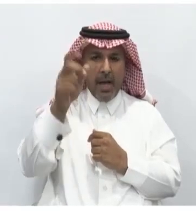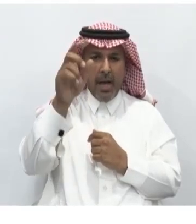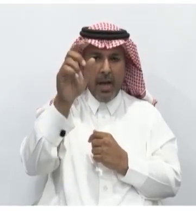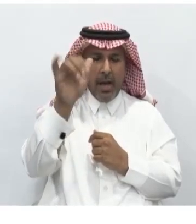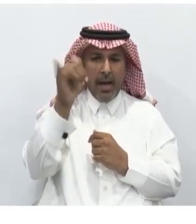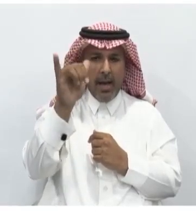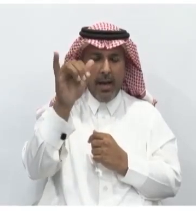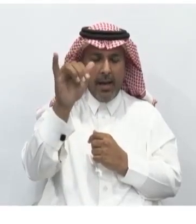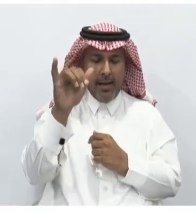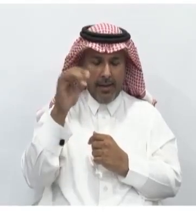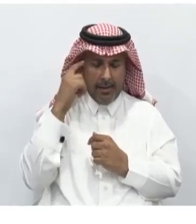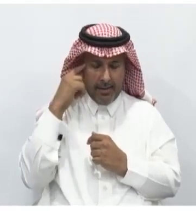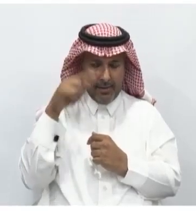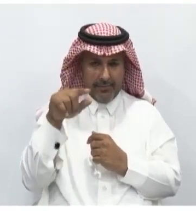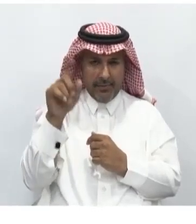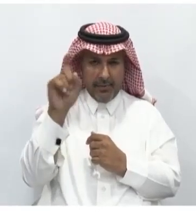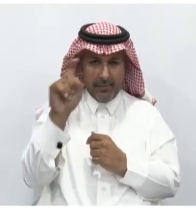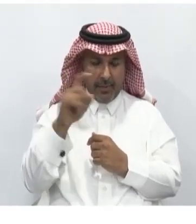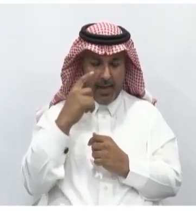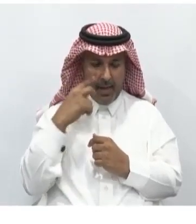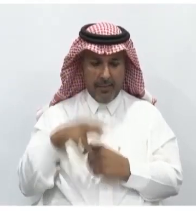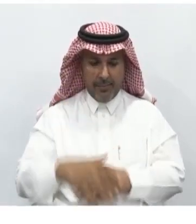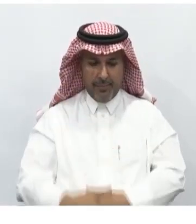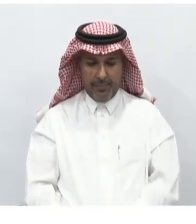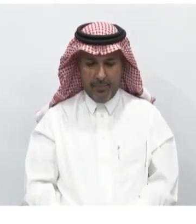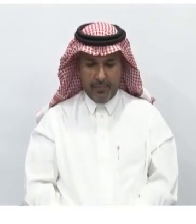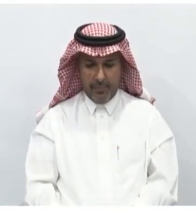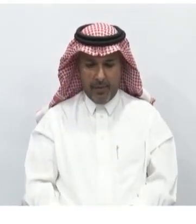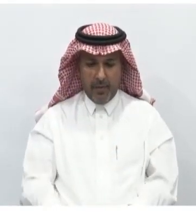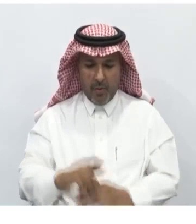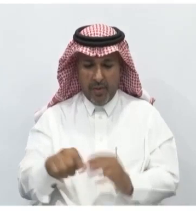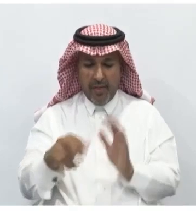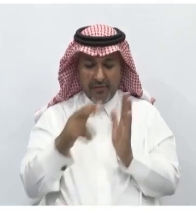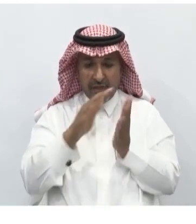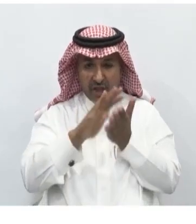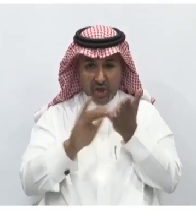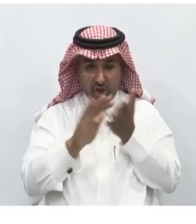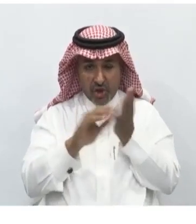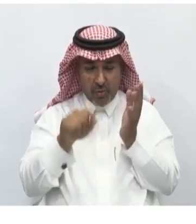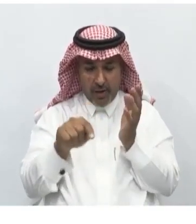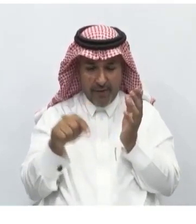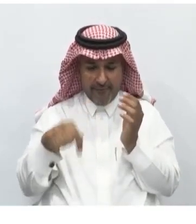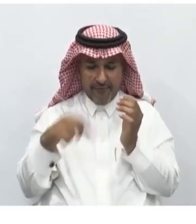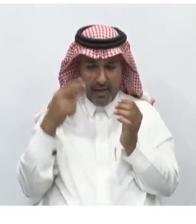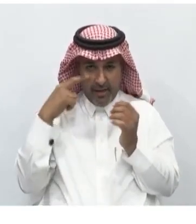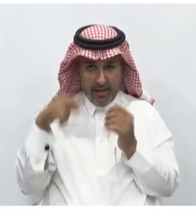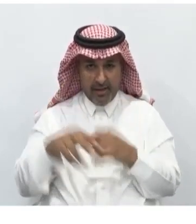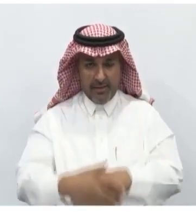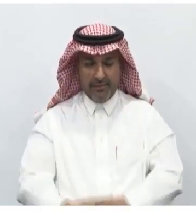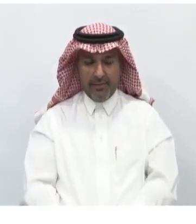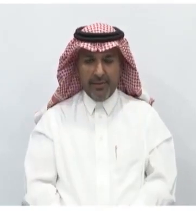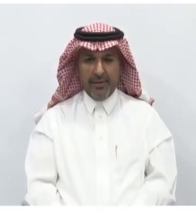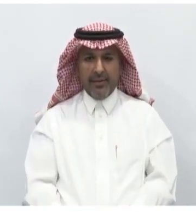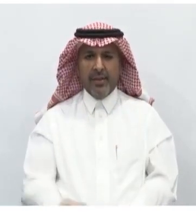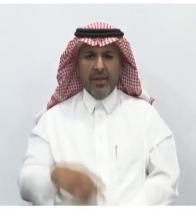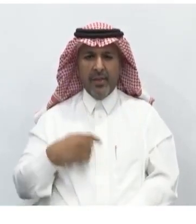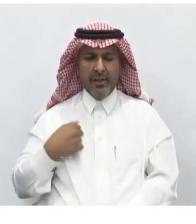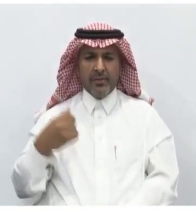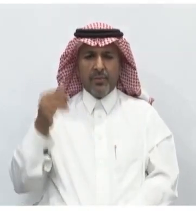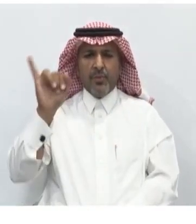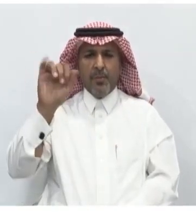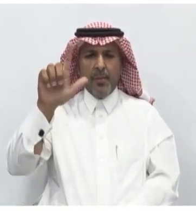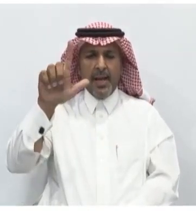كبريتات النحاس أصلاً موجود في الجدول الذي وضع في الكتاب المدرسي. إذاً هو ملح شائع ومدون في